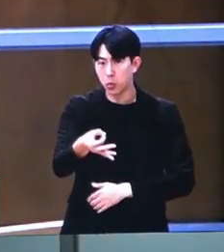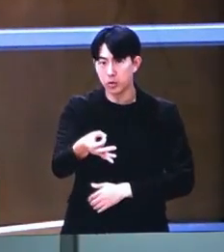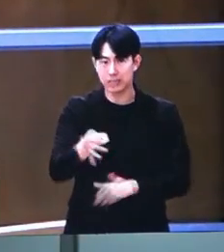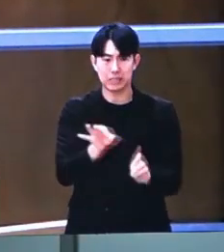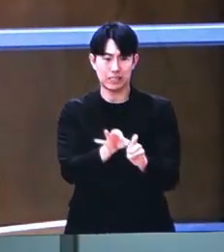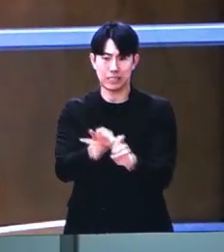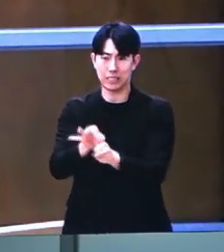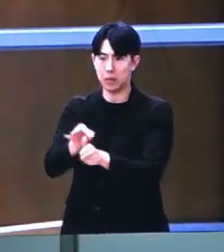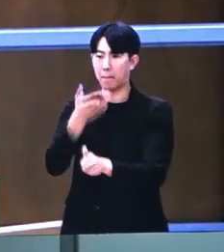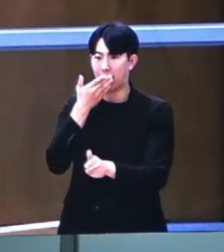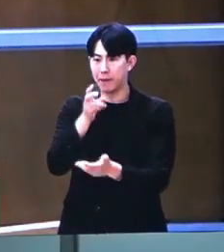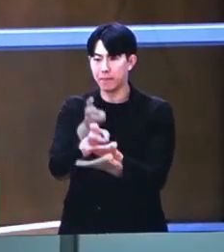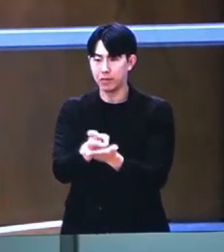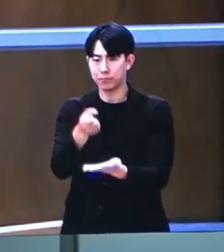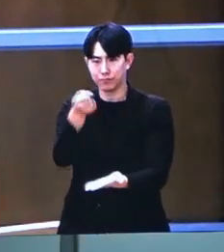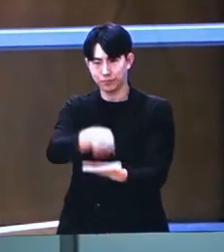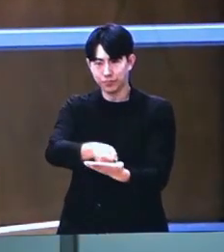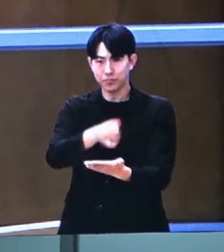있도록 하고 있습니다.